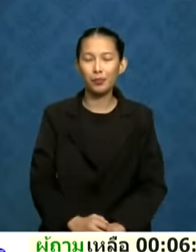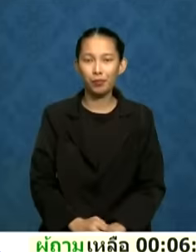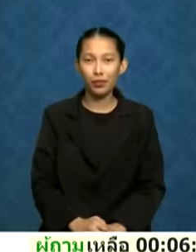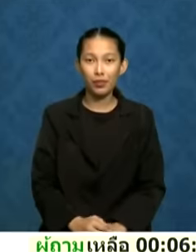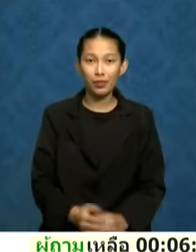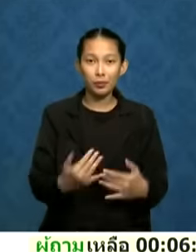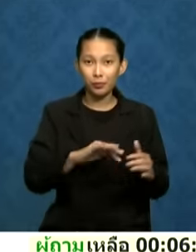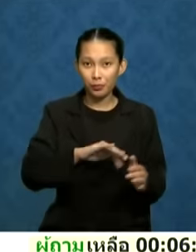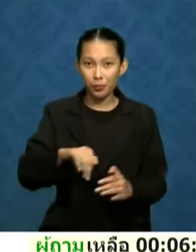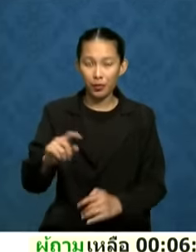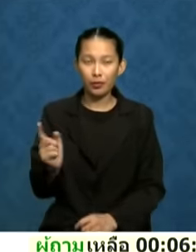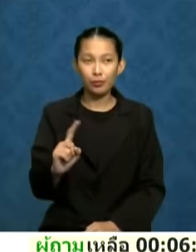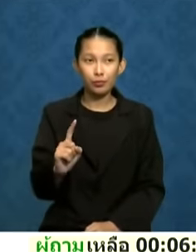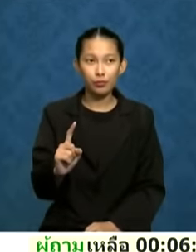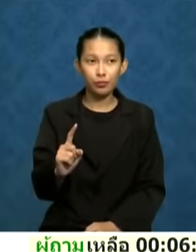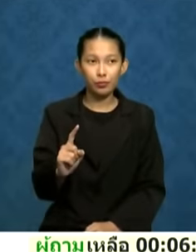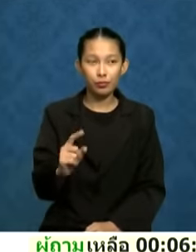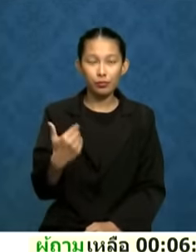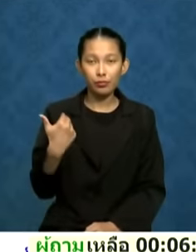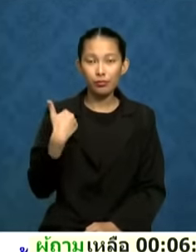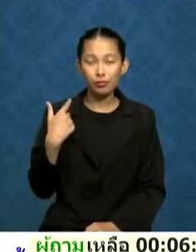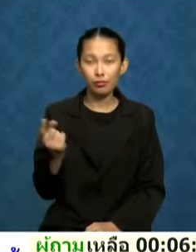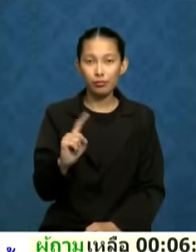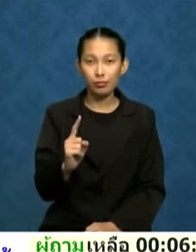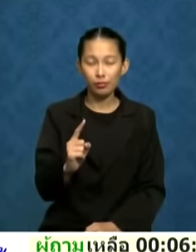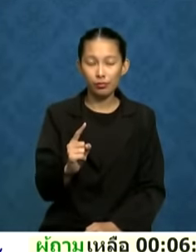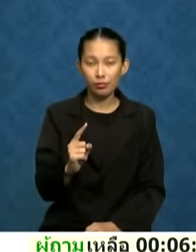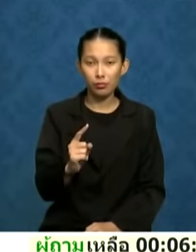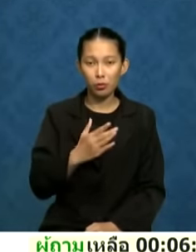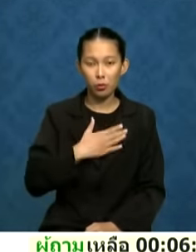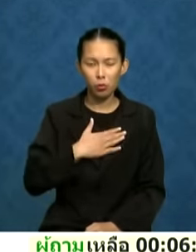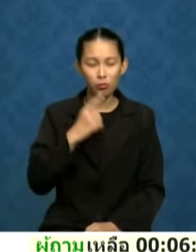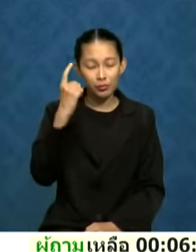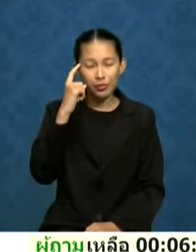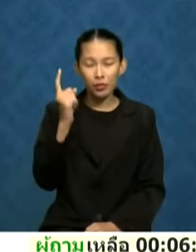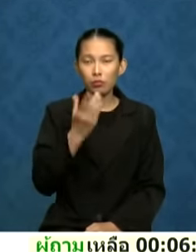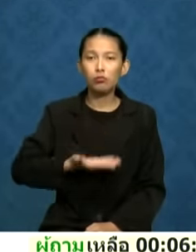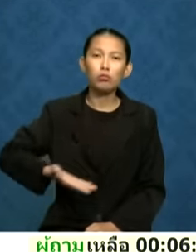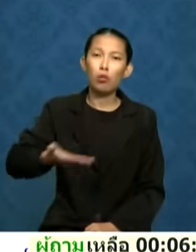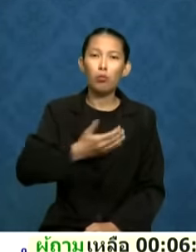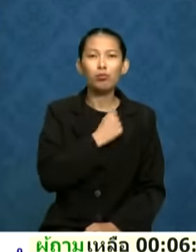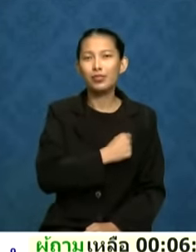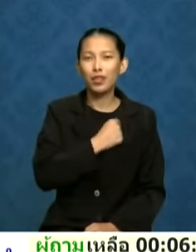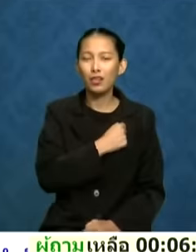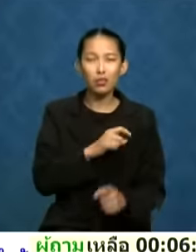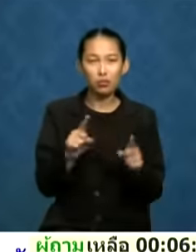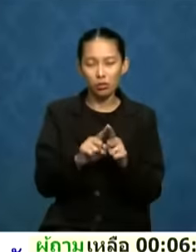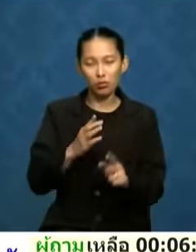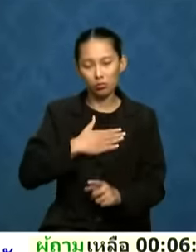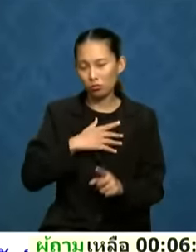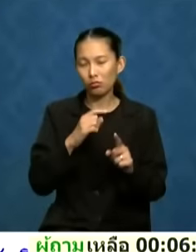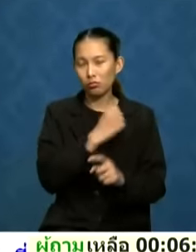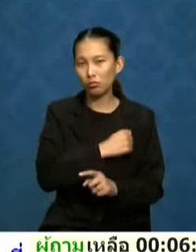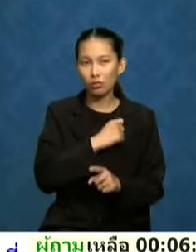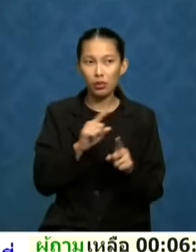ส่นเรื่องการเกิดเหตุกณที่เกิดขึ้นผมคิดว่าทกคนกเสียใจนะครับผมเองก็เสียใจนะครับ